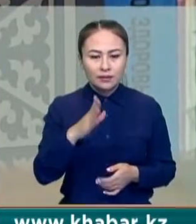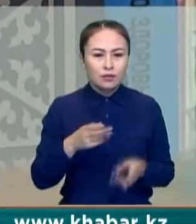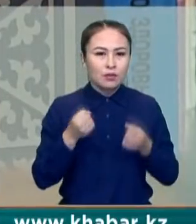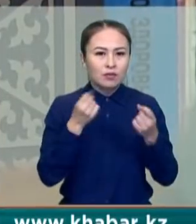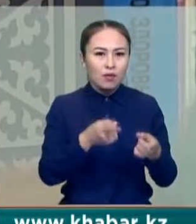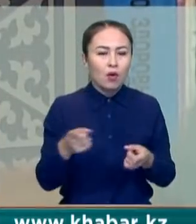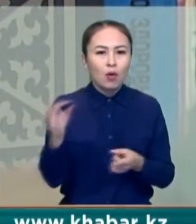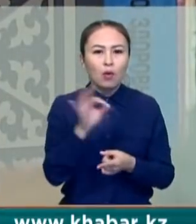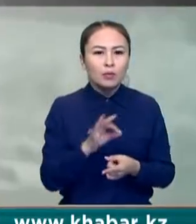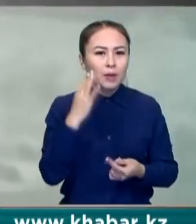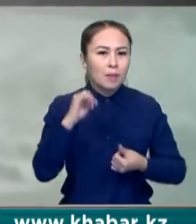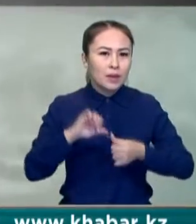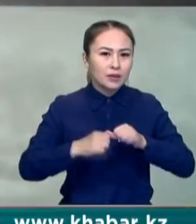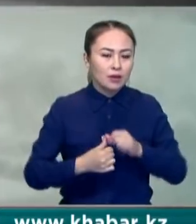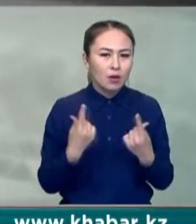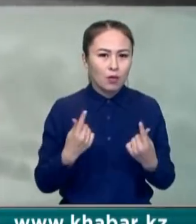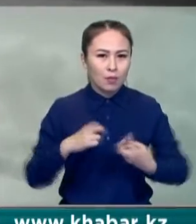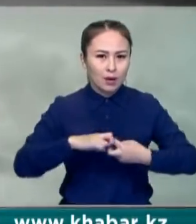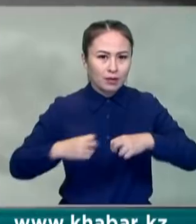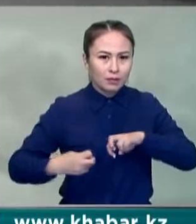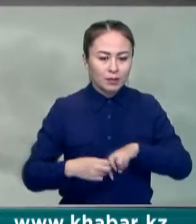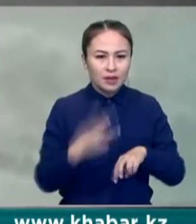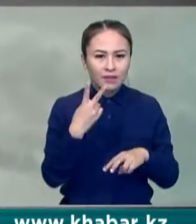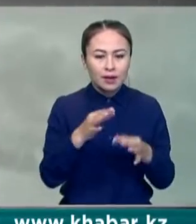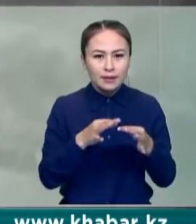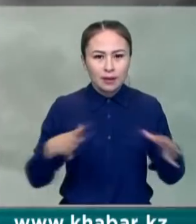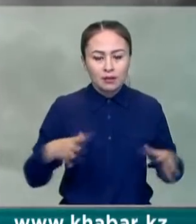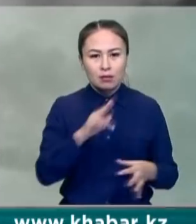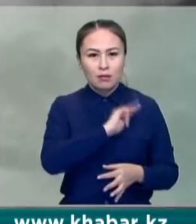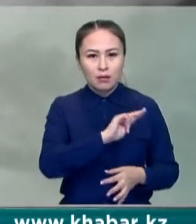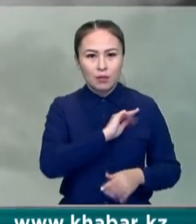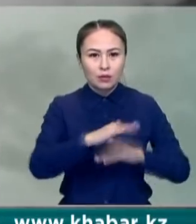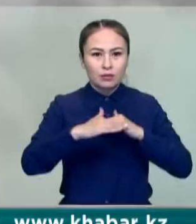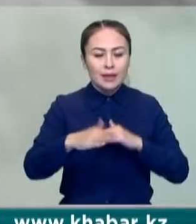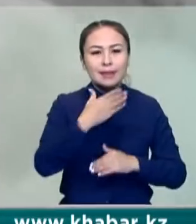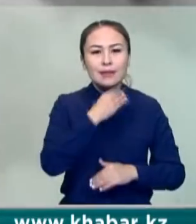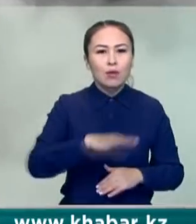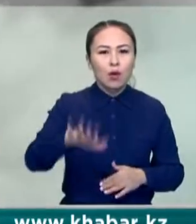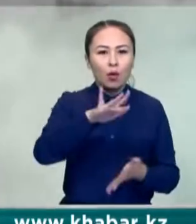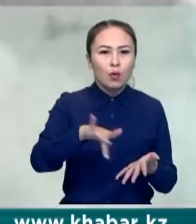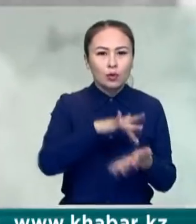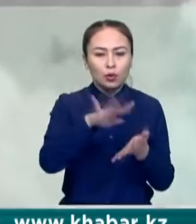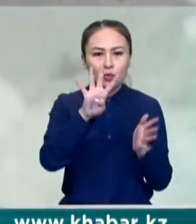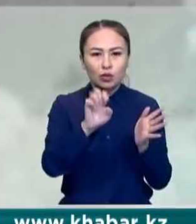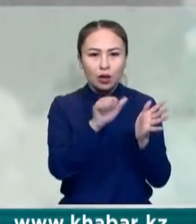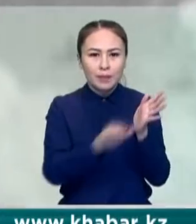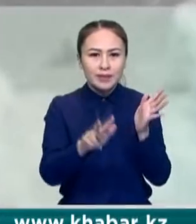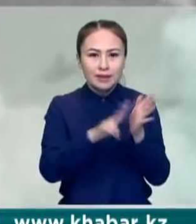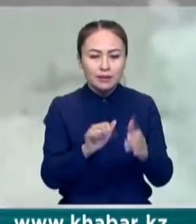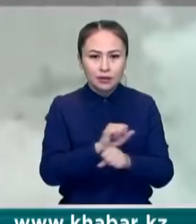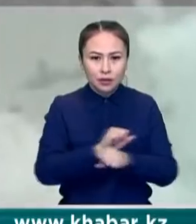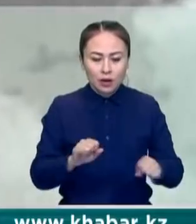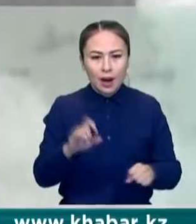жарату мәселесі әрдайым өзекті. Елде 2 ядролық полигон жұмыс істеді. Семей қаласында 468 жарылыс, ал